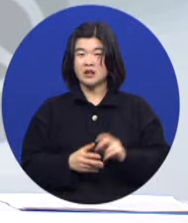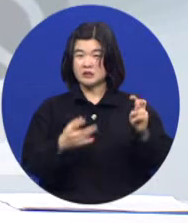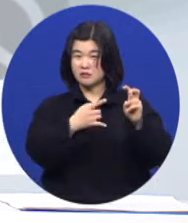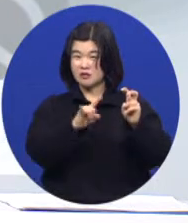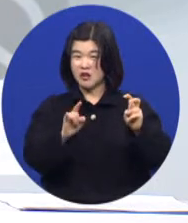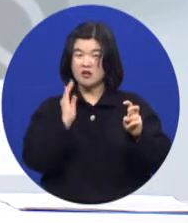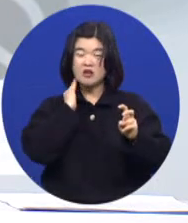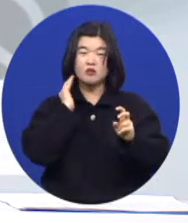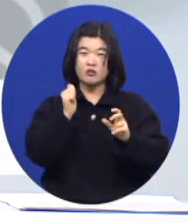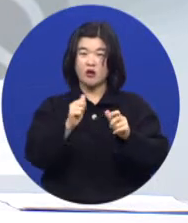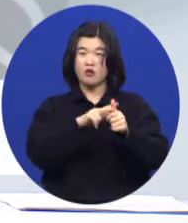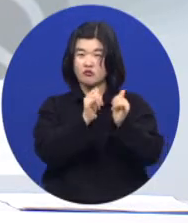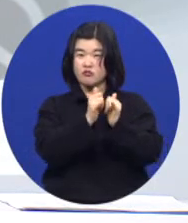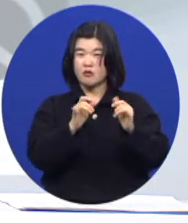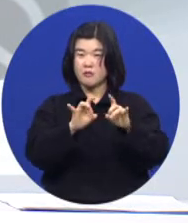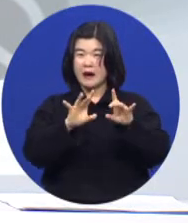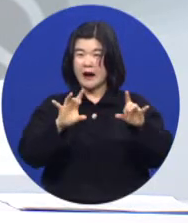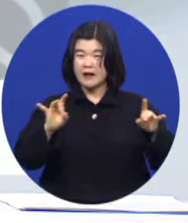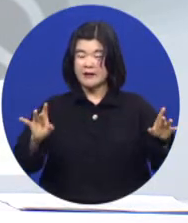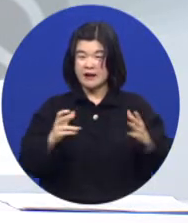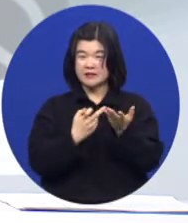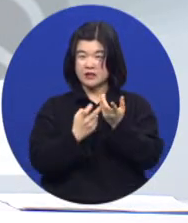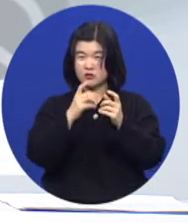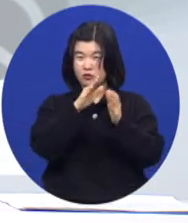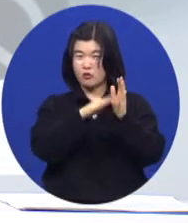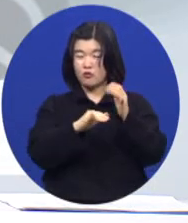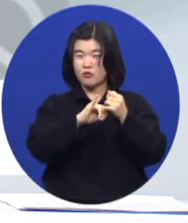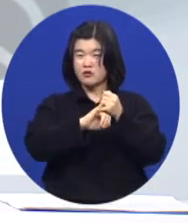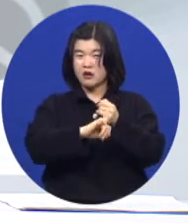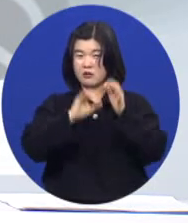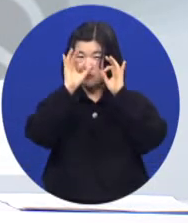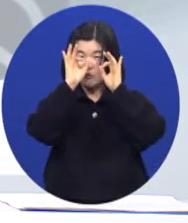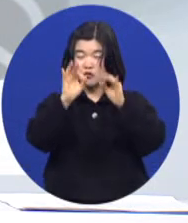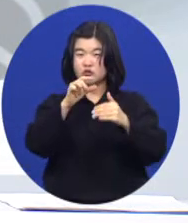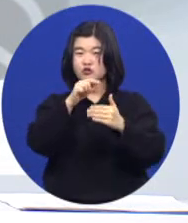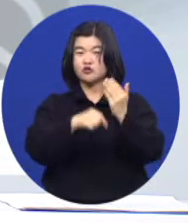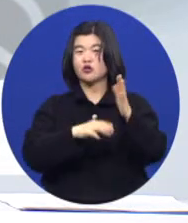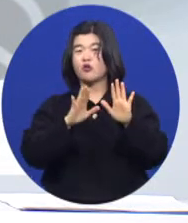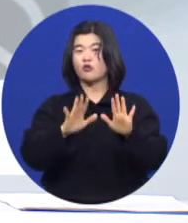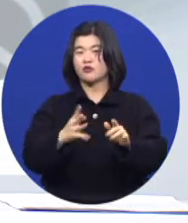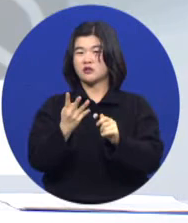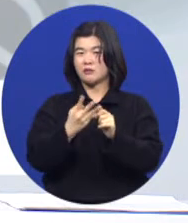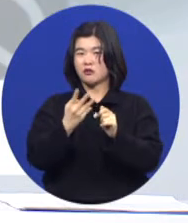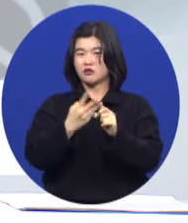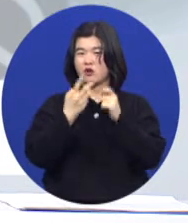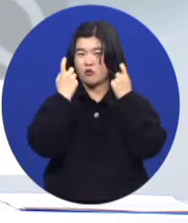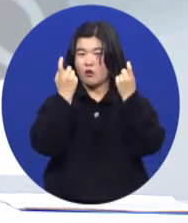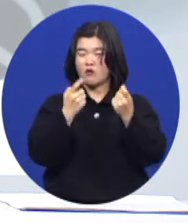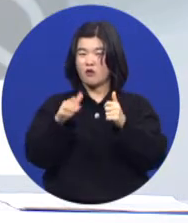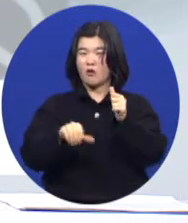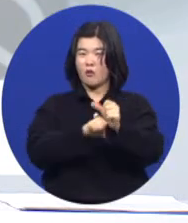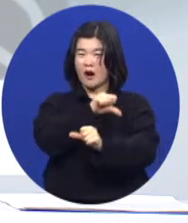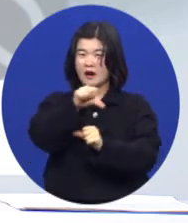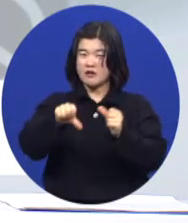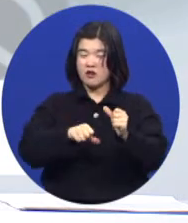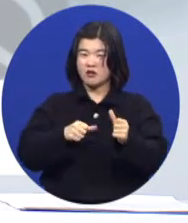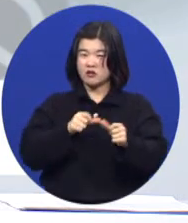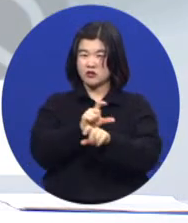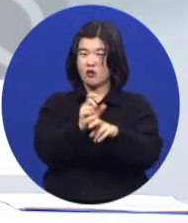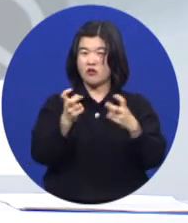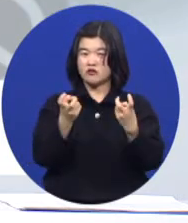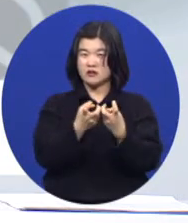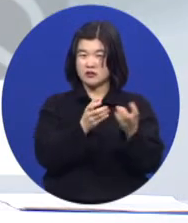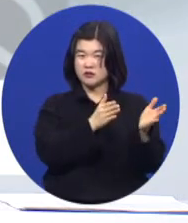20대 대선을 앞두고 후보별 제주 공약을 짚어보는 순서. 오늘은 세 번째로 관광과 환경 분야